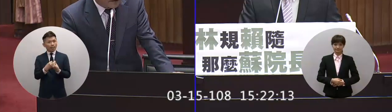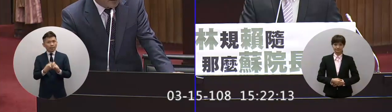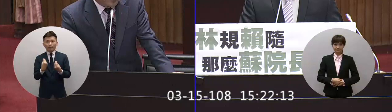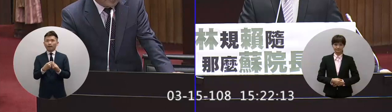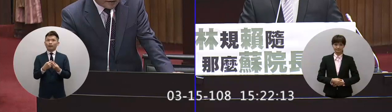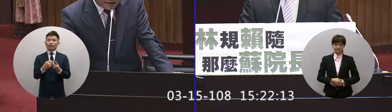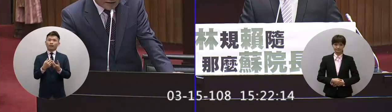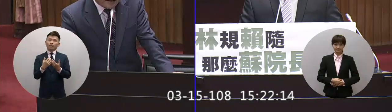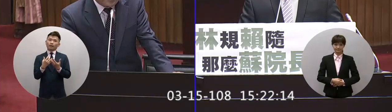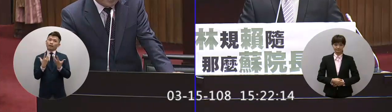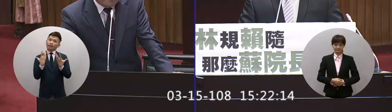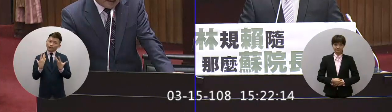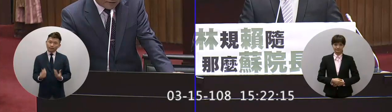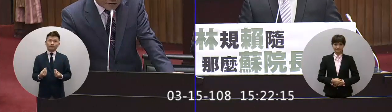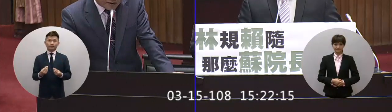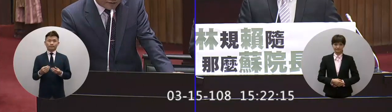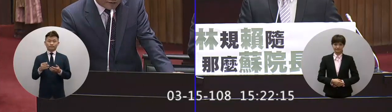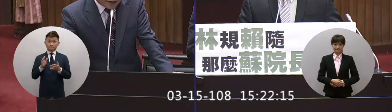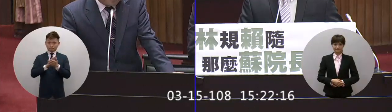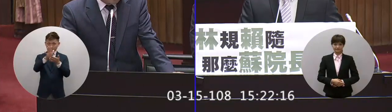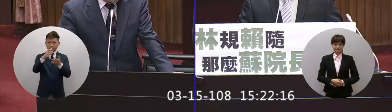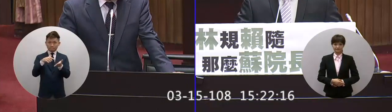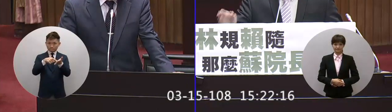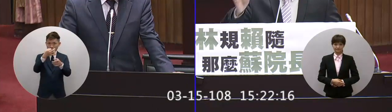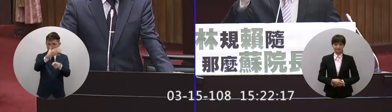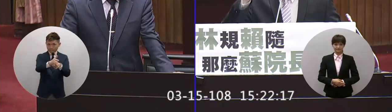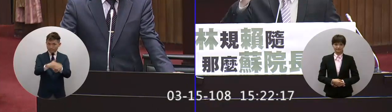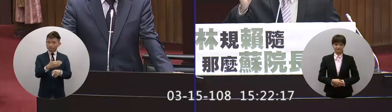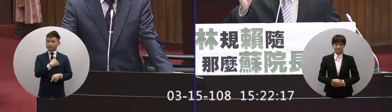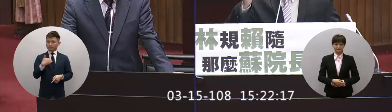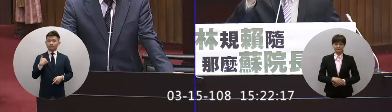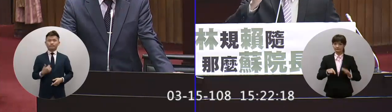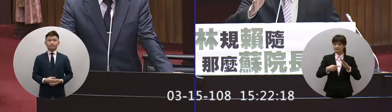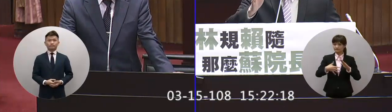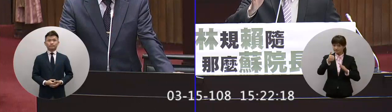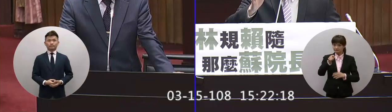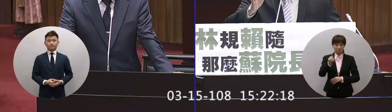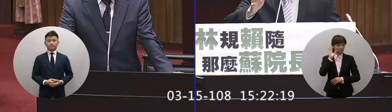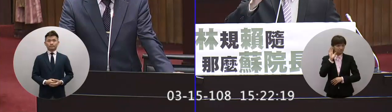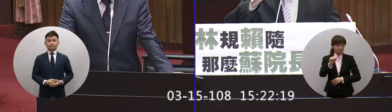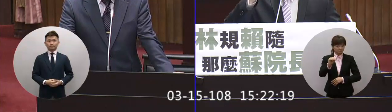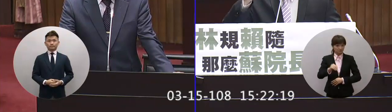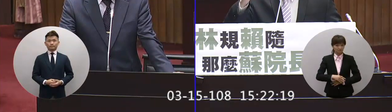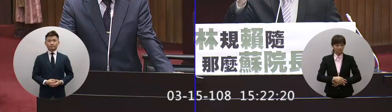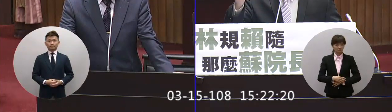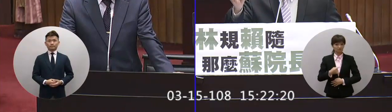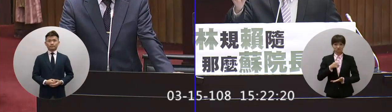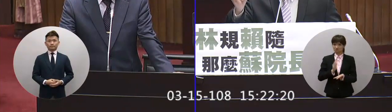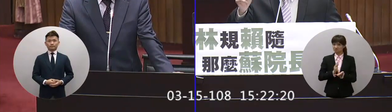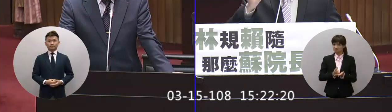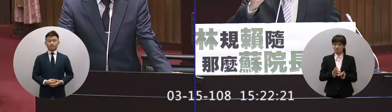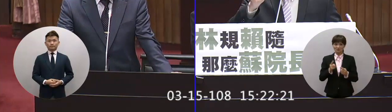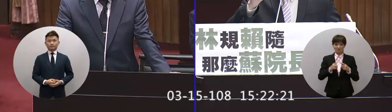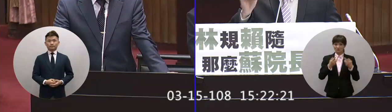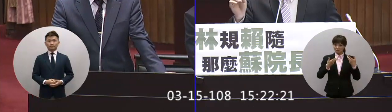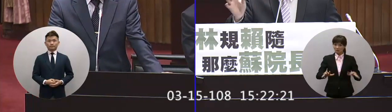的力量，那未来仍然可以来办理分期付款。 那个院长，其实你有听到了，我讲这么严重的人